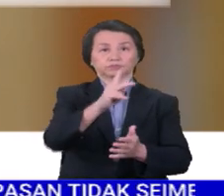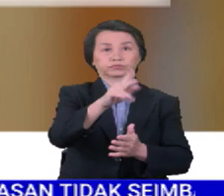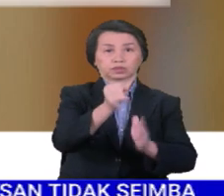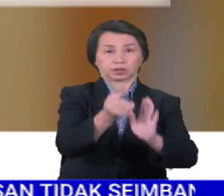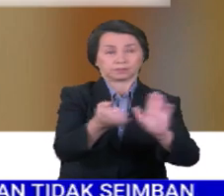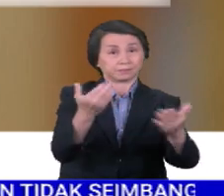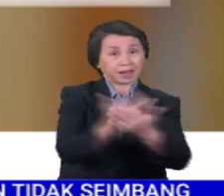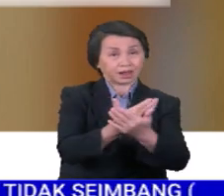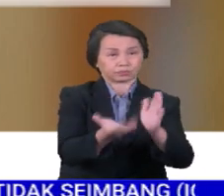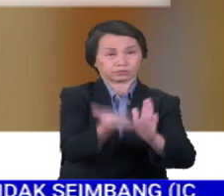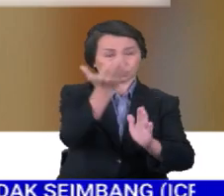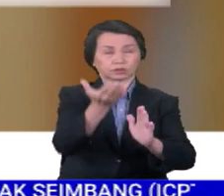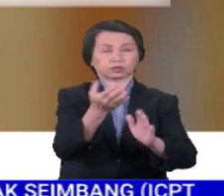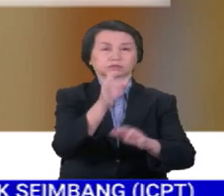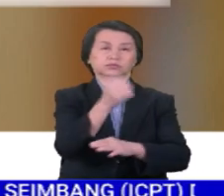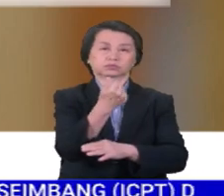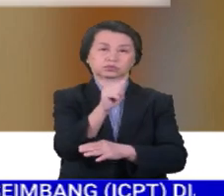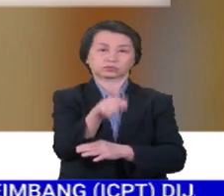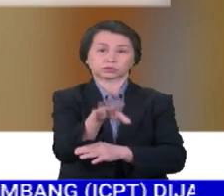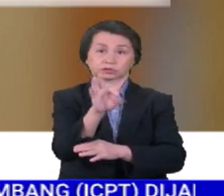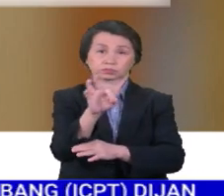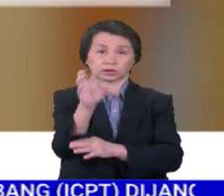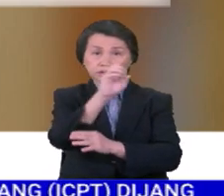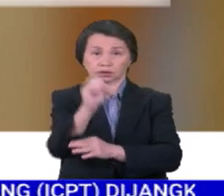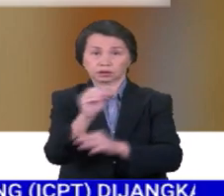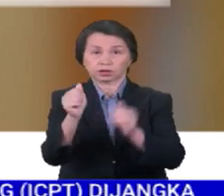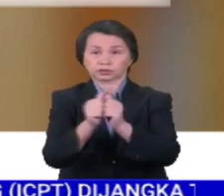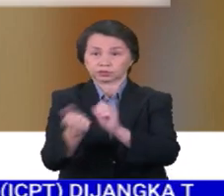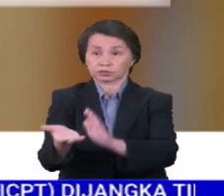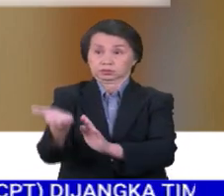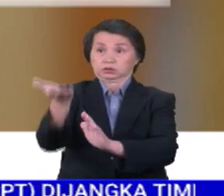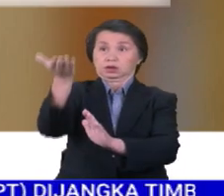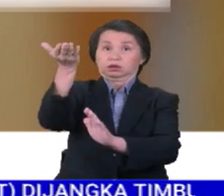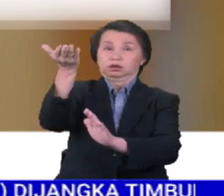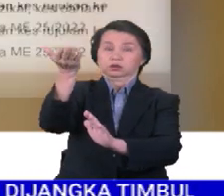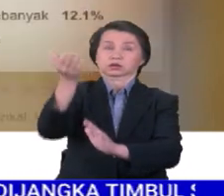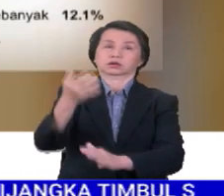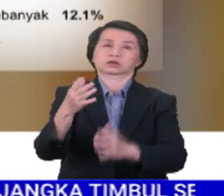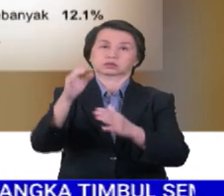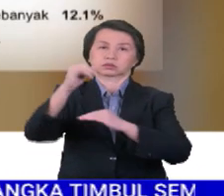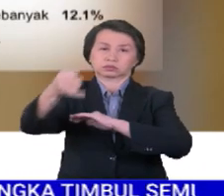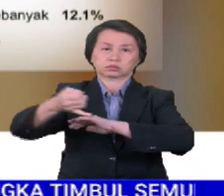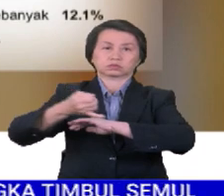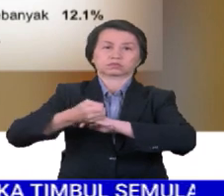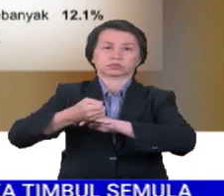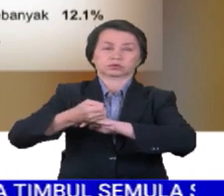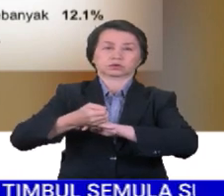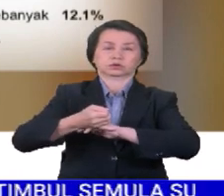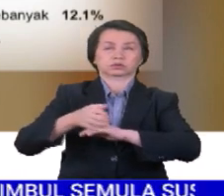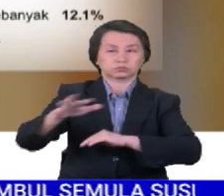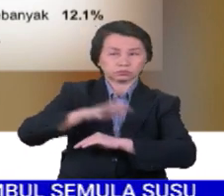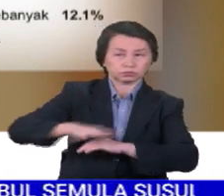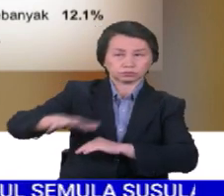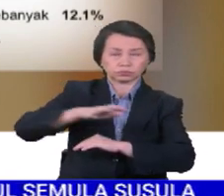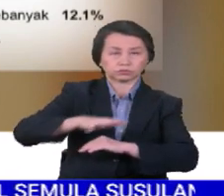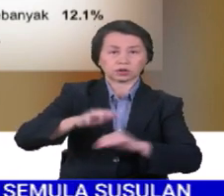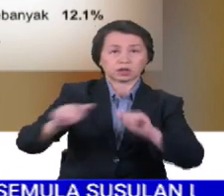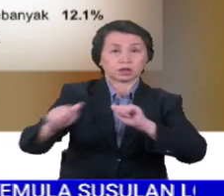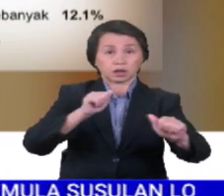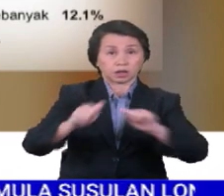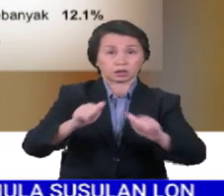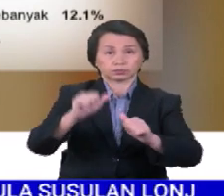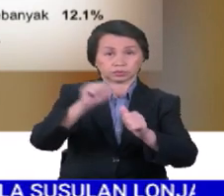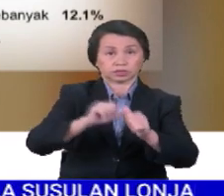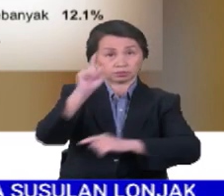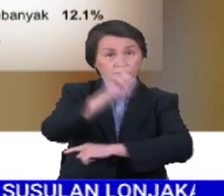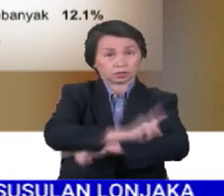juga nice 10 populasi Meratus dengan mencoreti peningkatan Keys melibatkan kece impor secara process aktif bagi